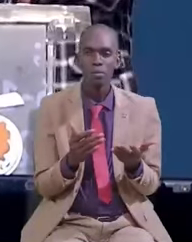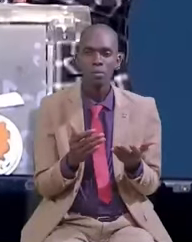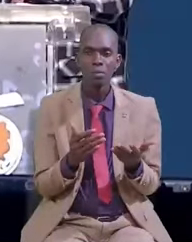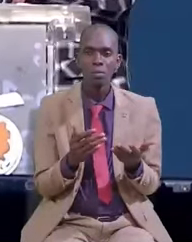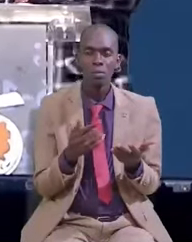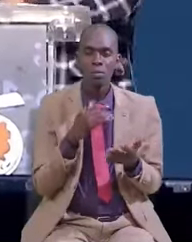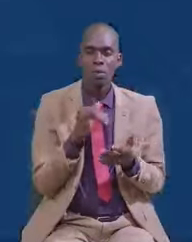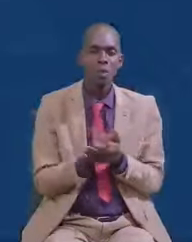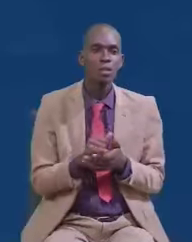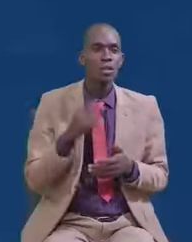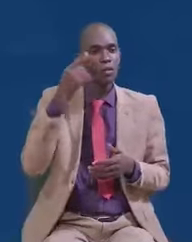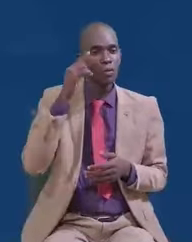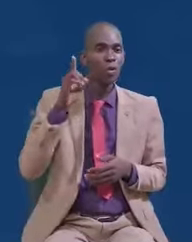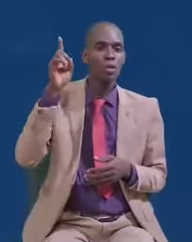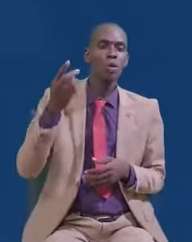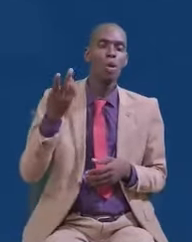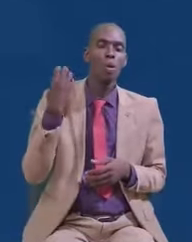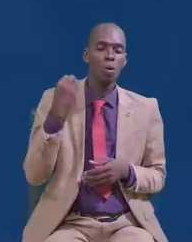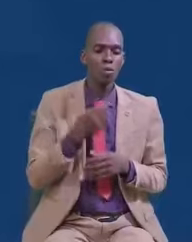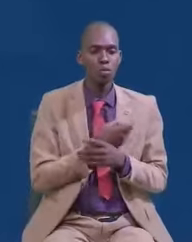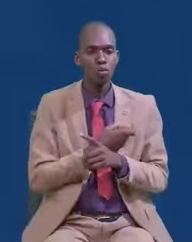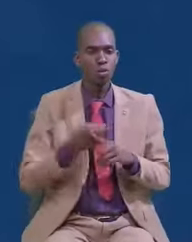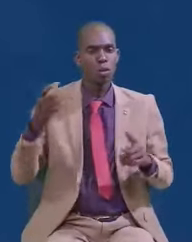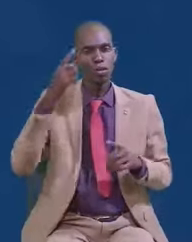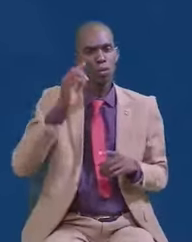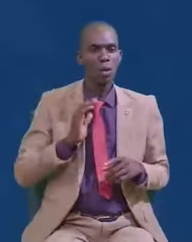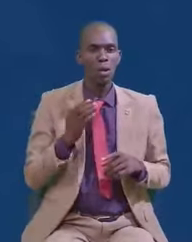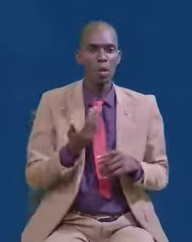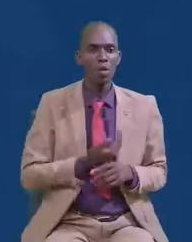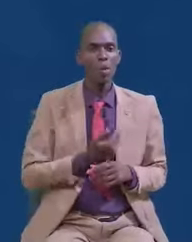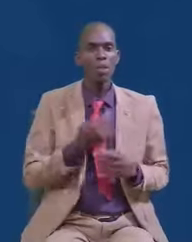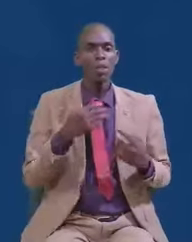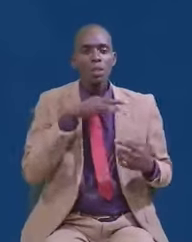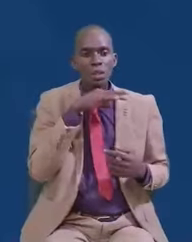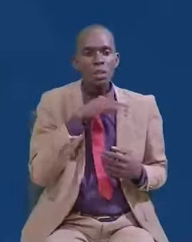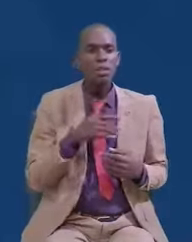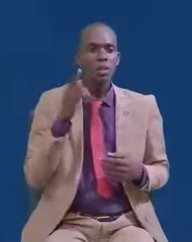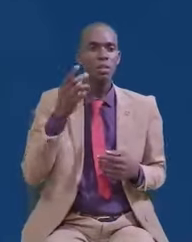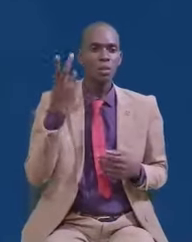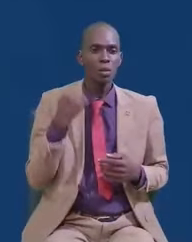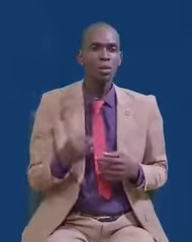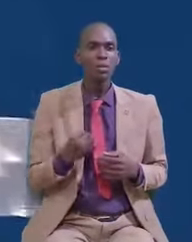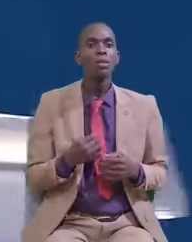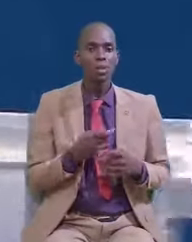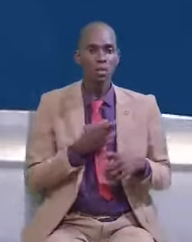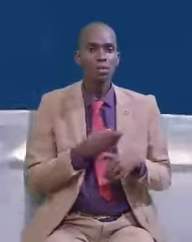Mais il était blessé pour nos péchés, brisé pour nos iniquités.